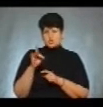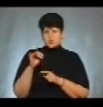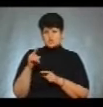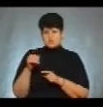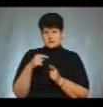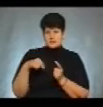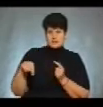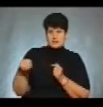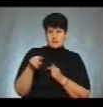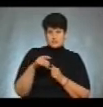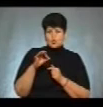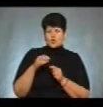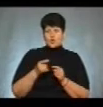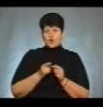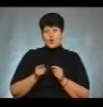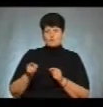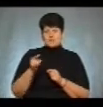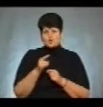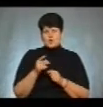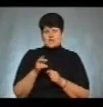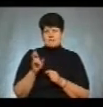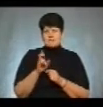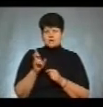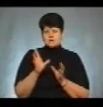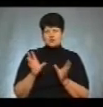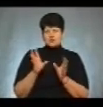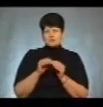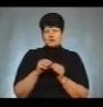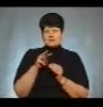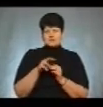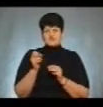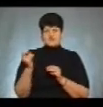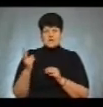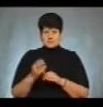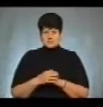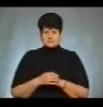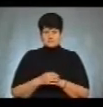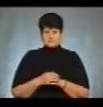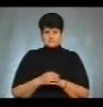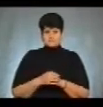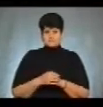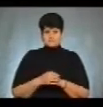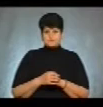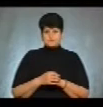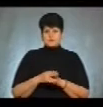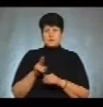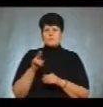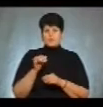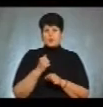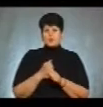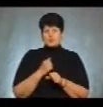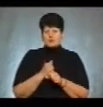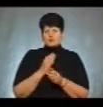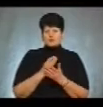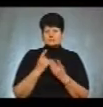об'їзною навколо Бережан, що з'єднується цю дорогу з дорогою М-12. По роботах є